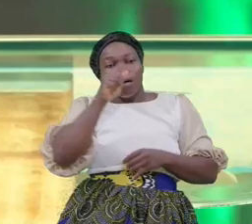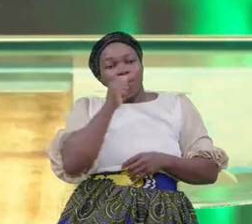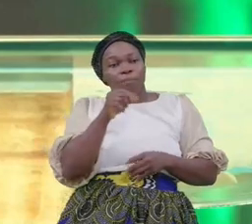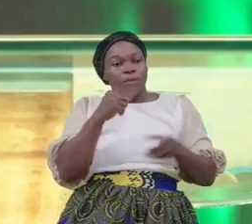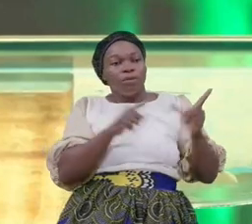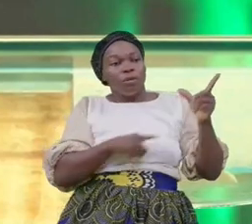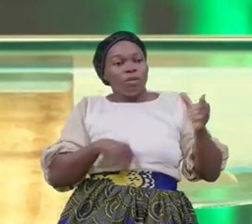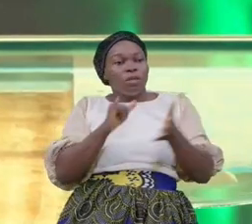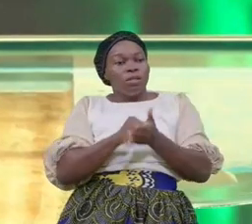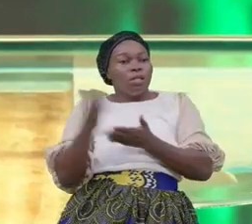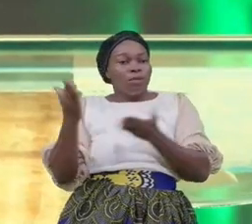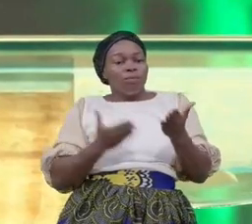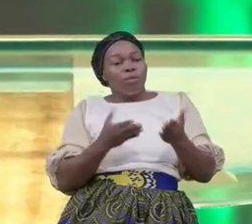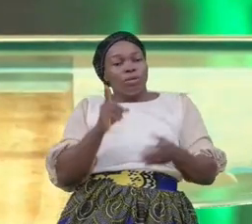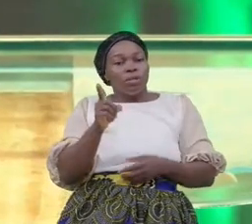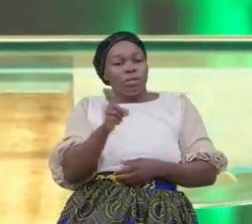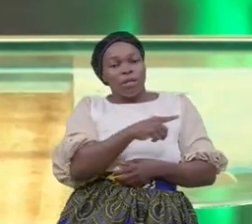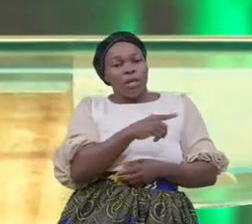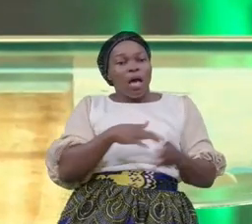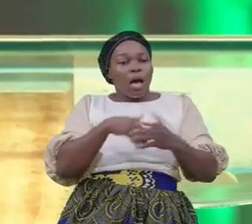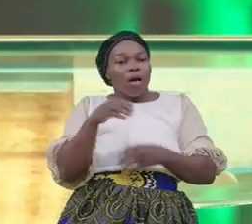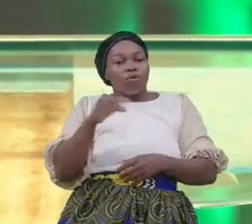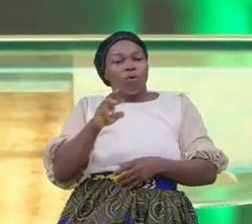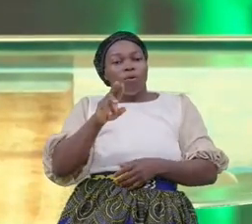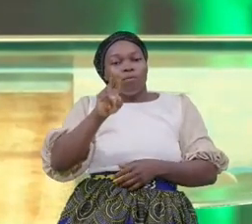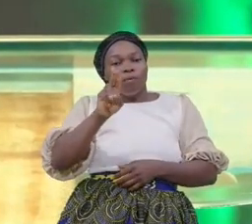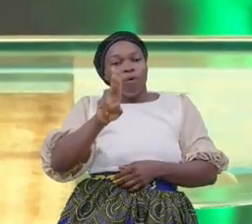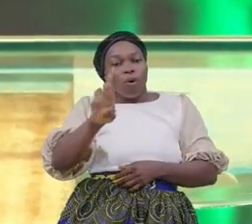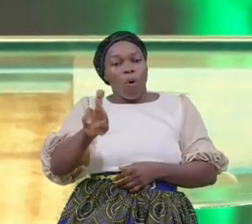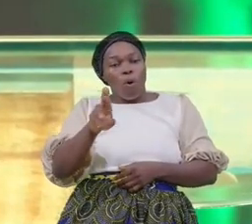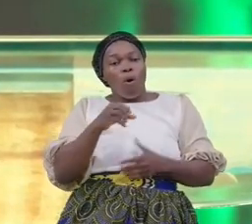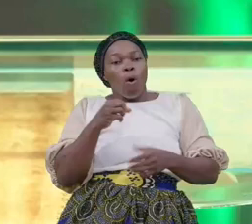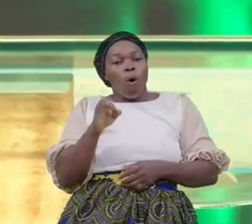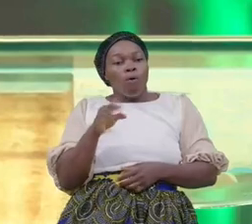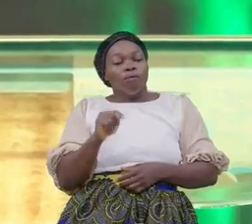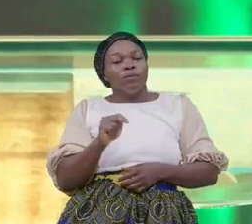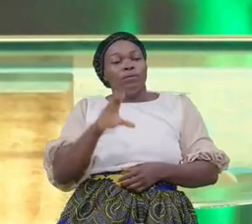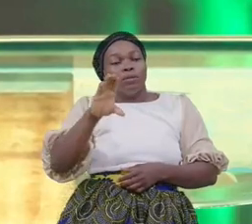en Chaldée pour te donner en possession ce pays.